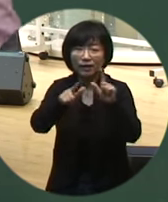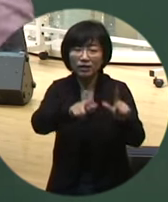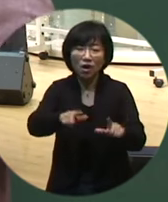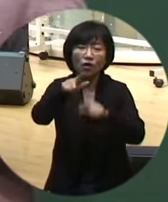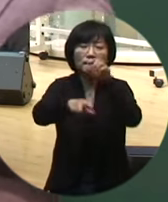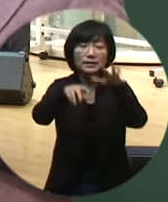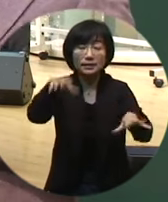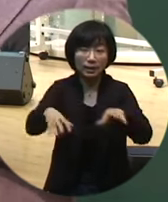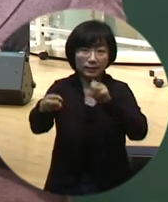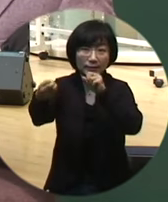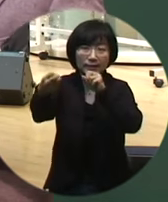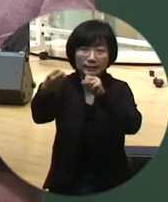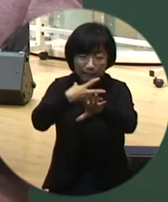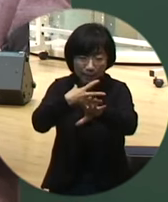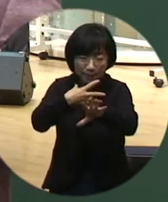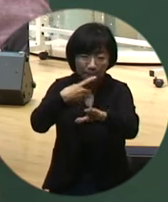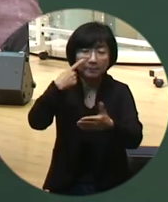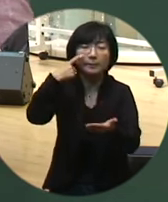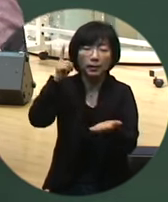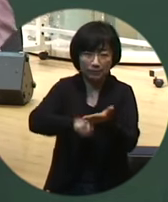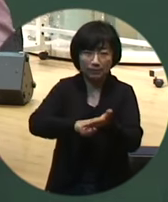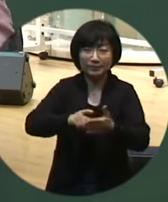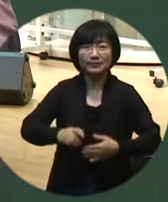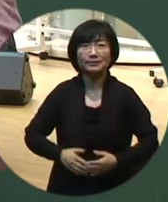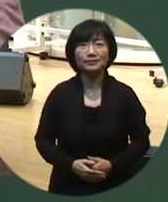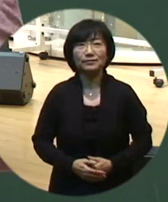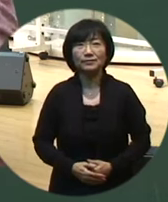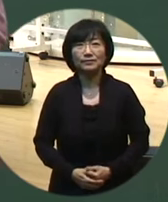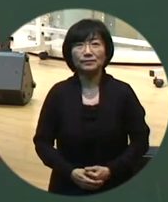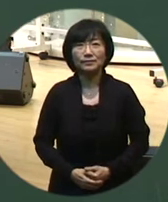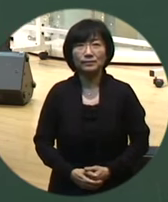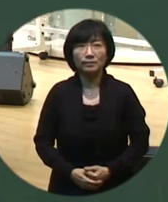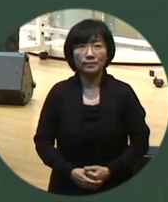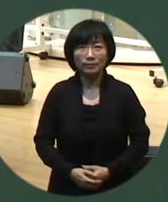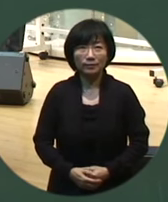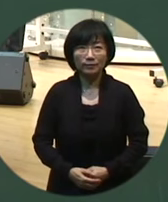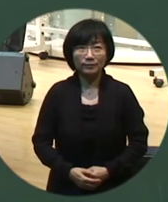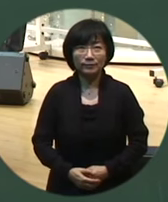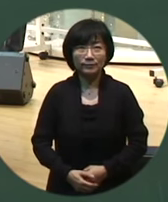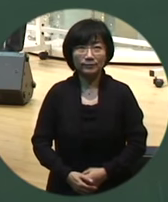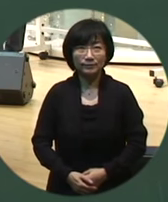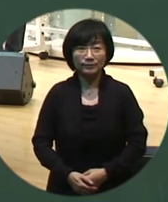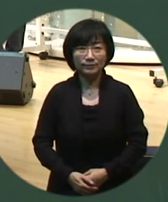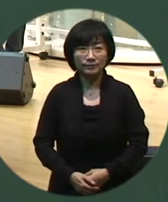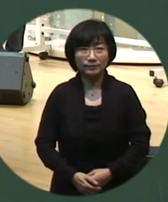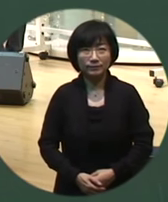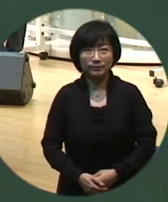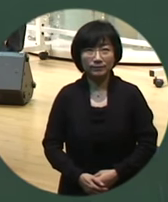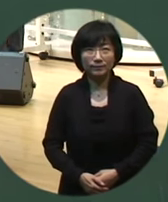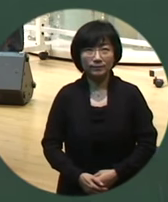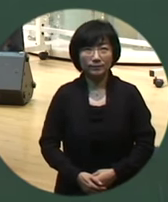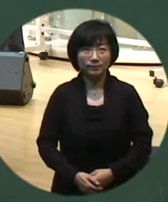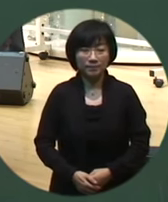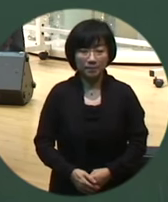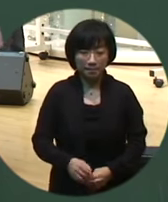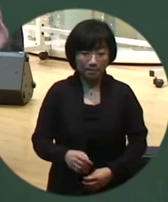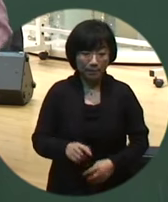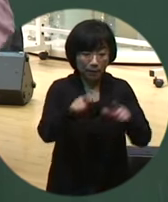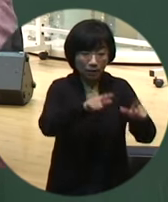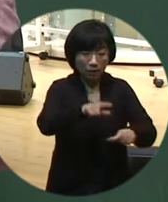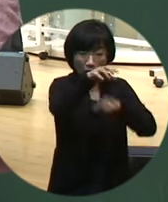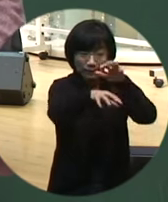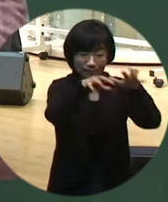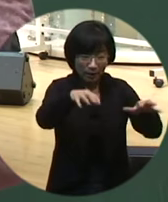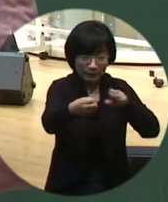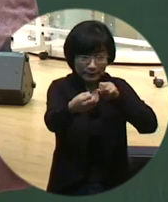You're able to see the answer of the field within the flow of the gospel. 그럼 내가 복음은 가졌지만은요 현장에 응답이 보여야 지속될 거 아니에요. Now you have